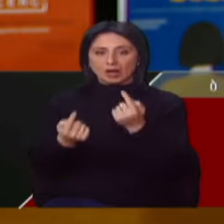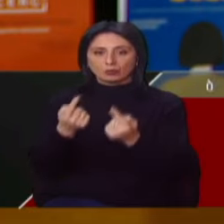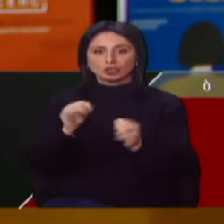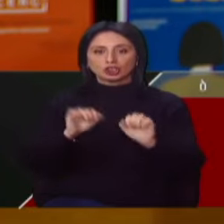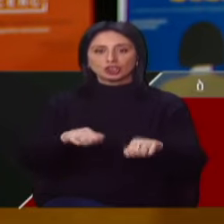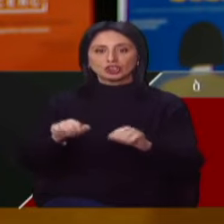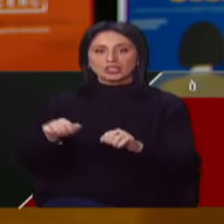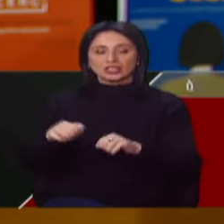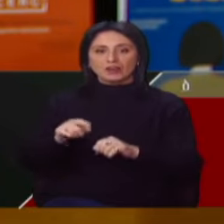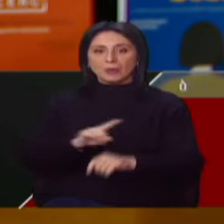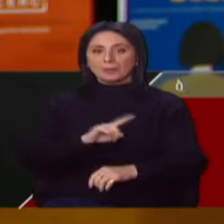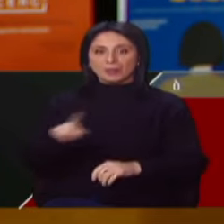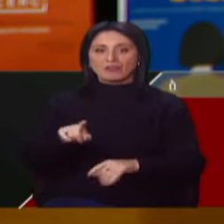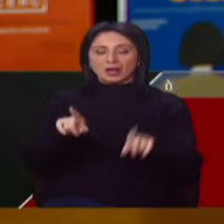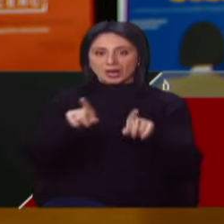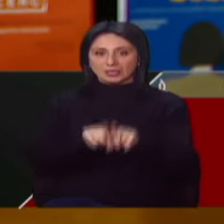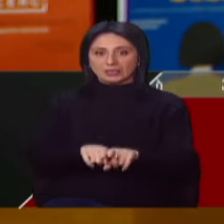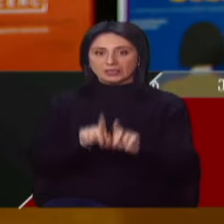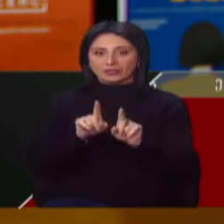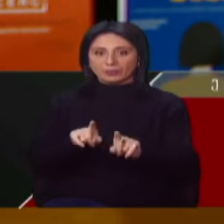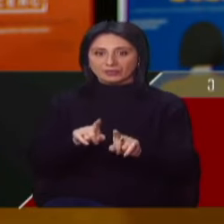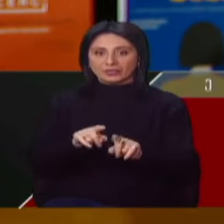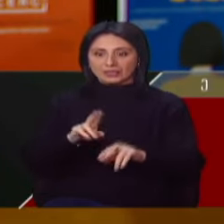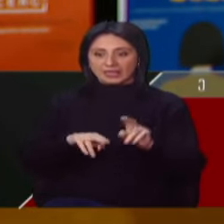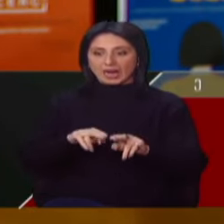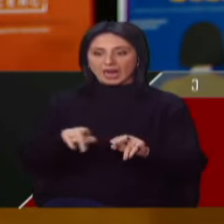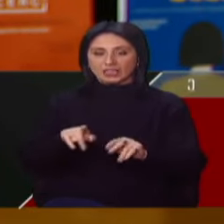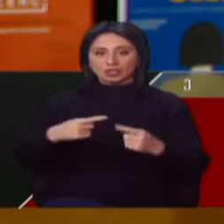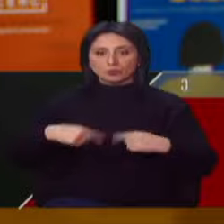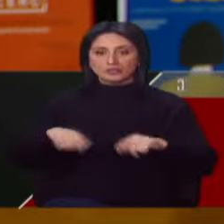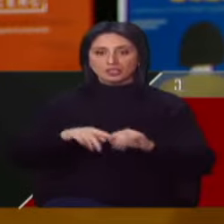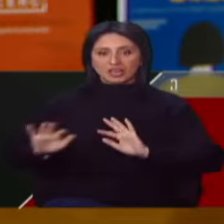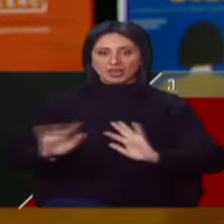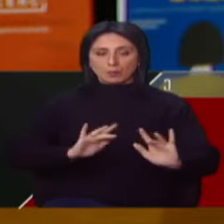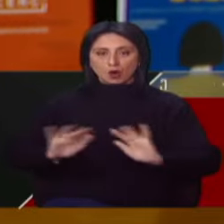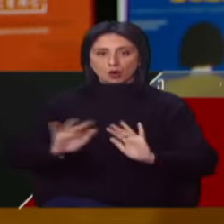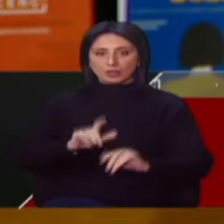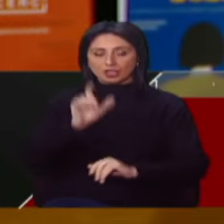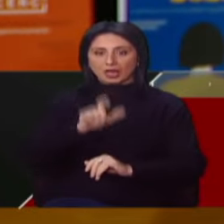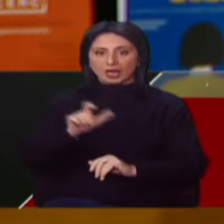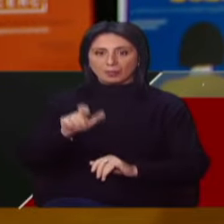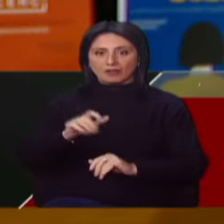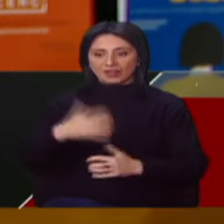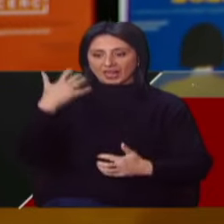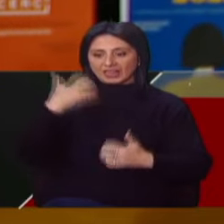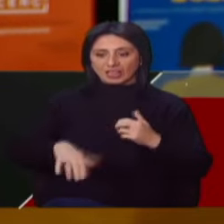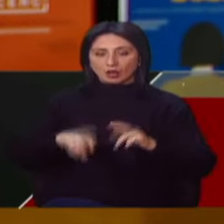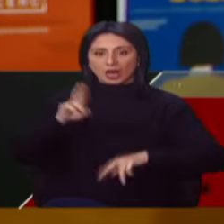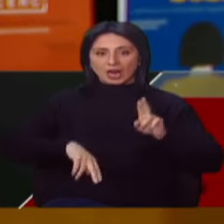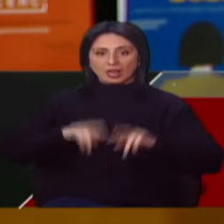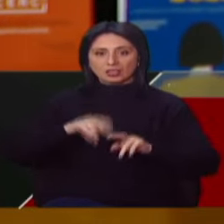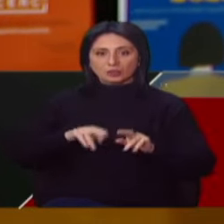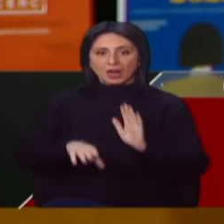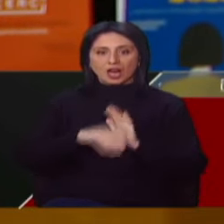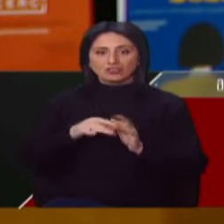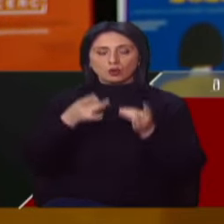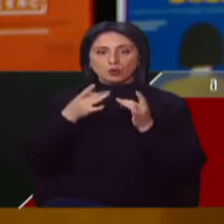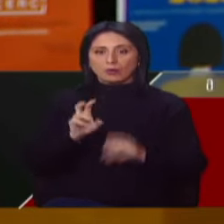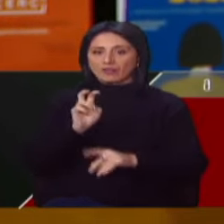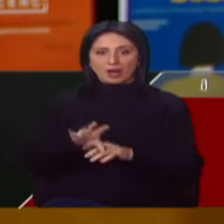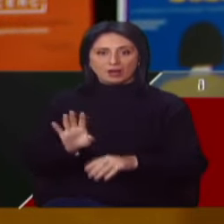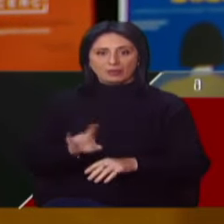შესაძლებლობას, მაგრამ ასევე განაცხობს საზოგადოებას, რომ იმოქმედოს. Ადამიანები ნიჰილისტურ განწყობებში არჩევნებზე უბრალოდ